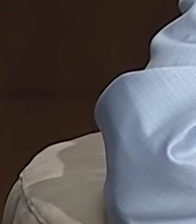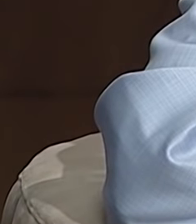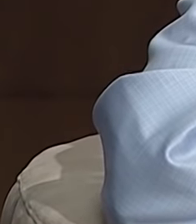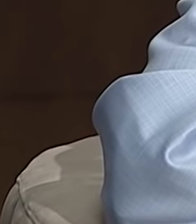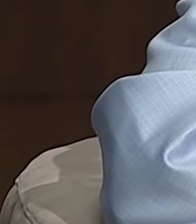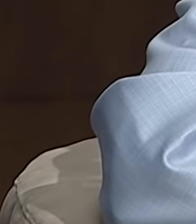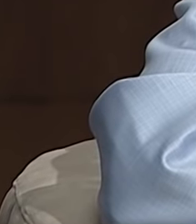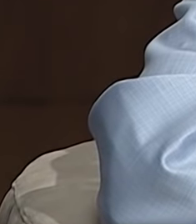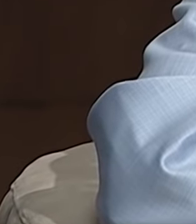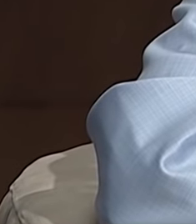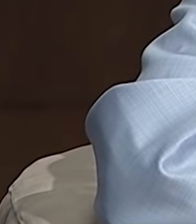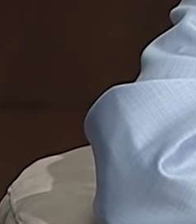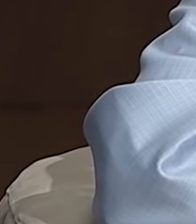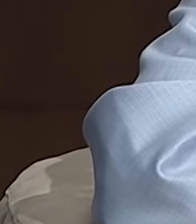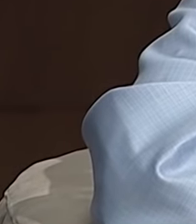ربي في